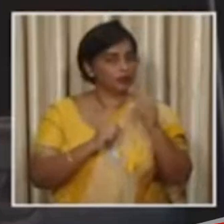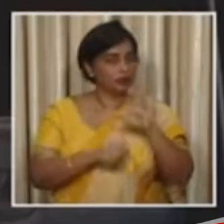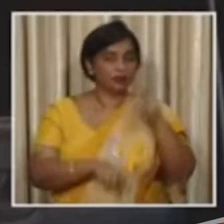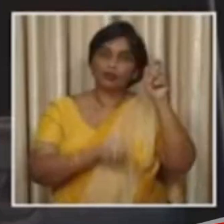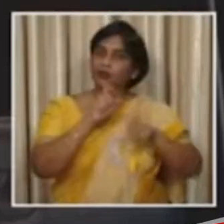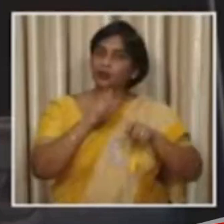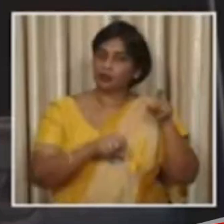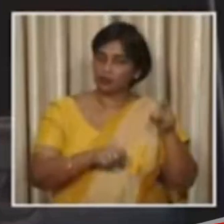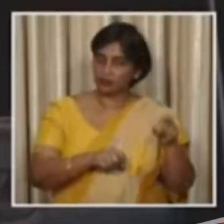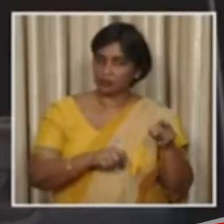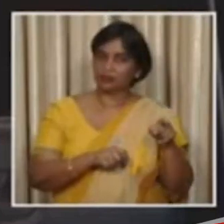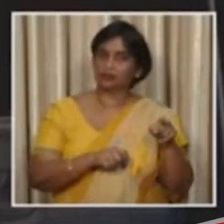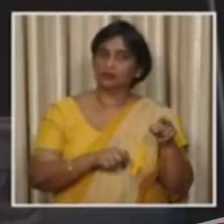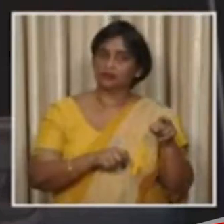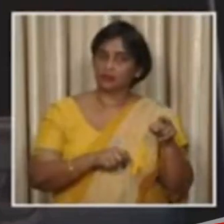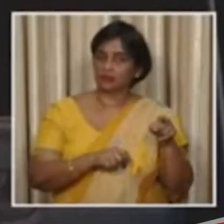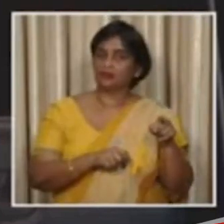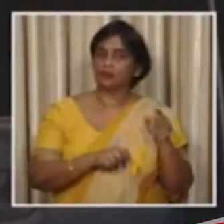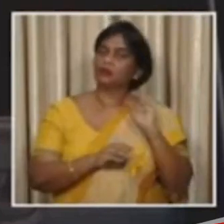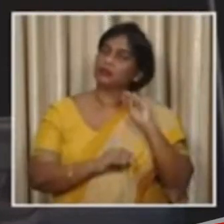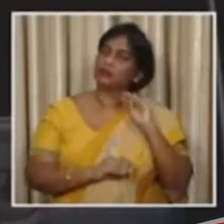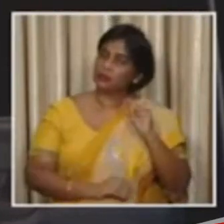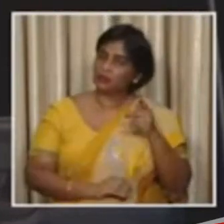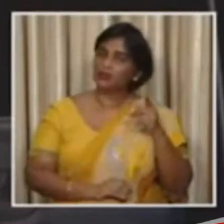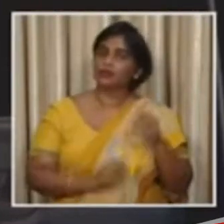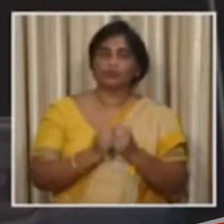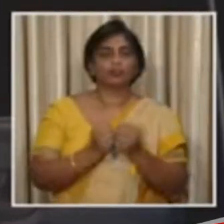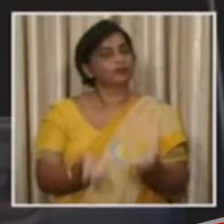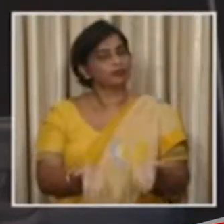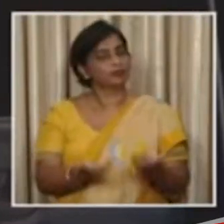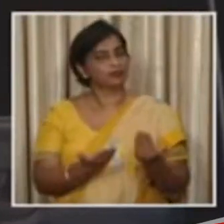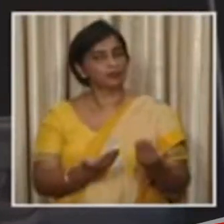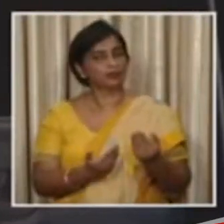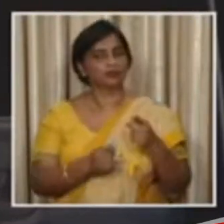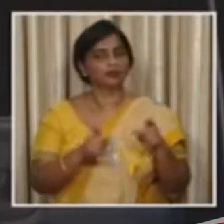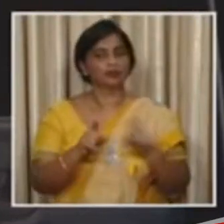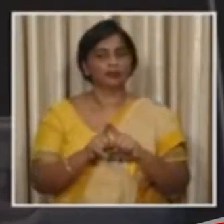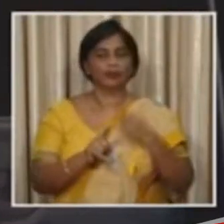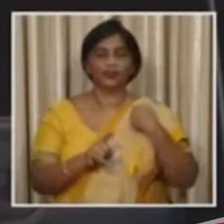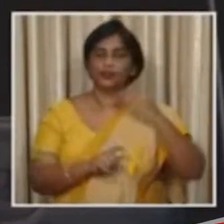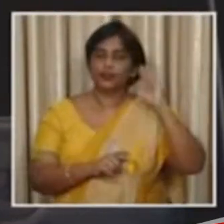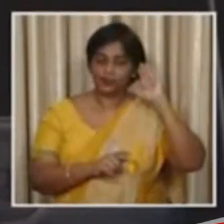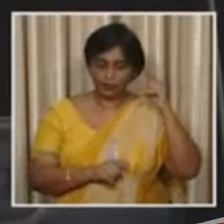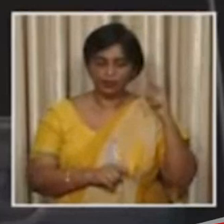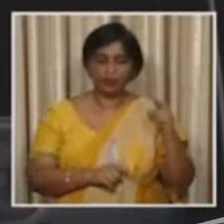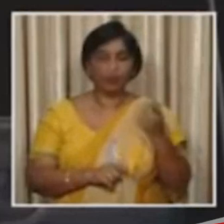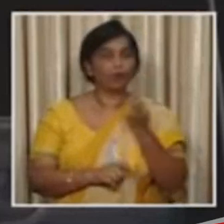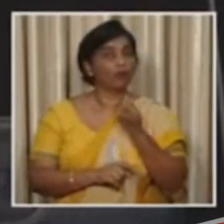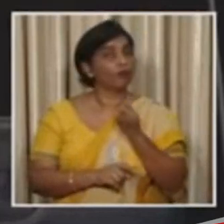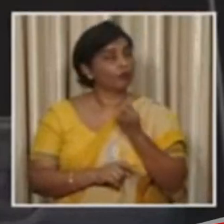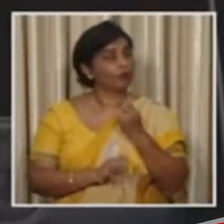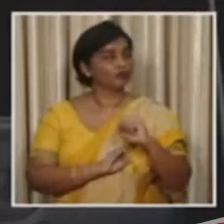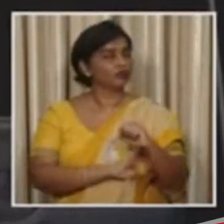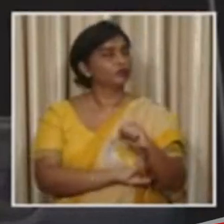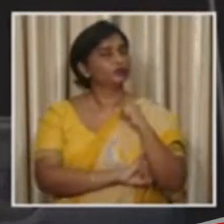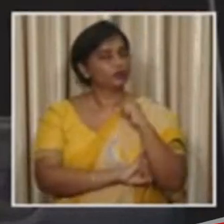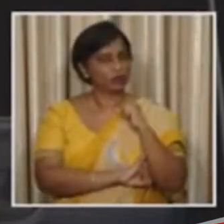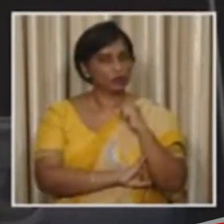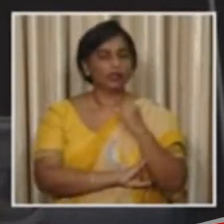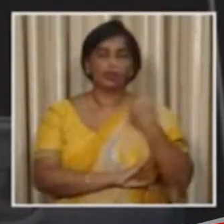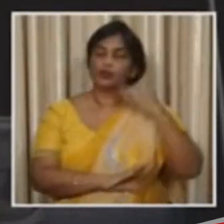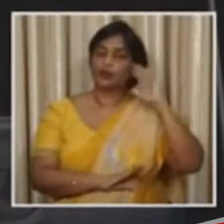අයට යම් දිරිගැන්වීමක්, එහෙම නැත්නම් විශේෂ මූල්‍ය ශක්තියක්,